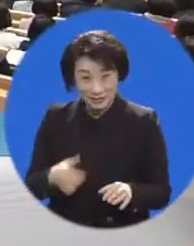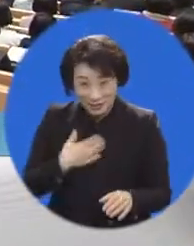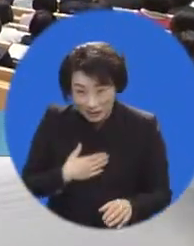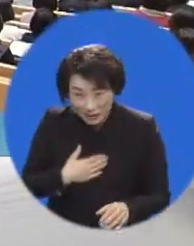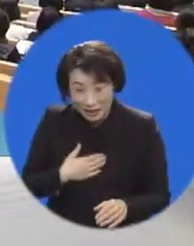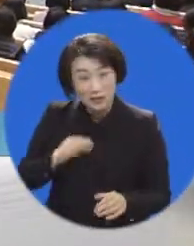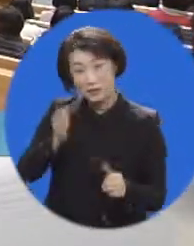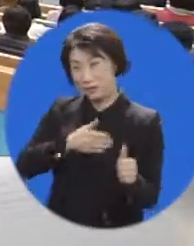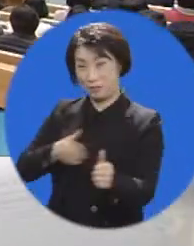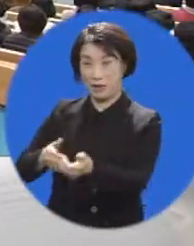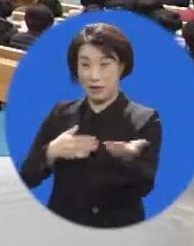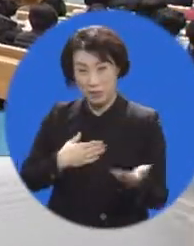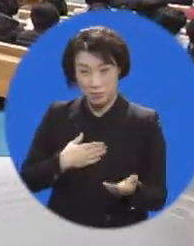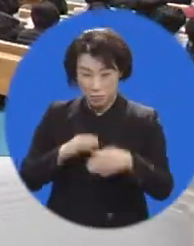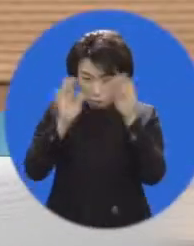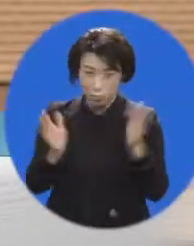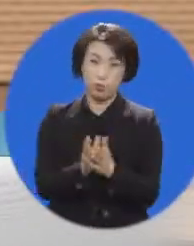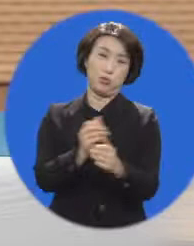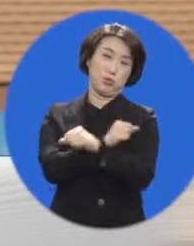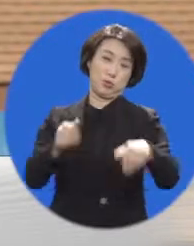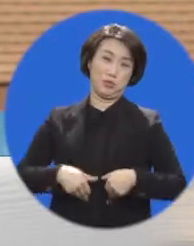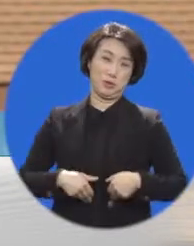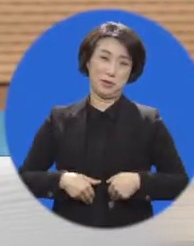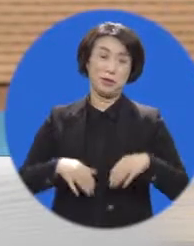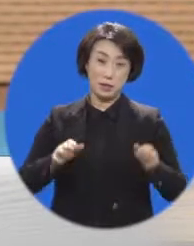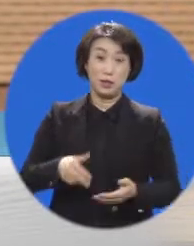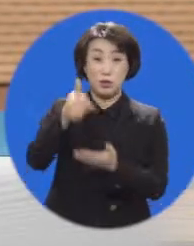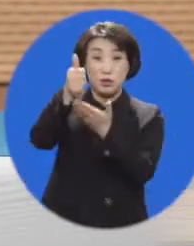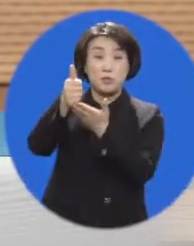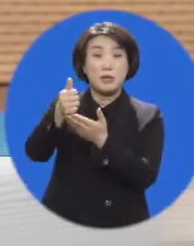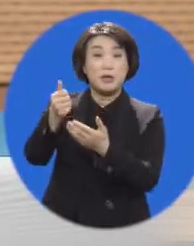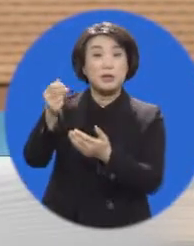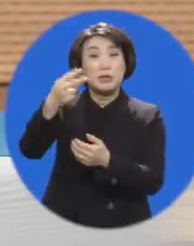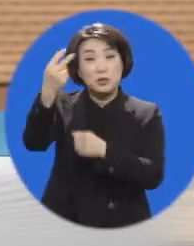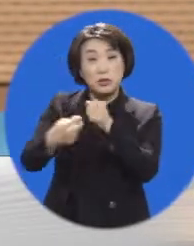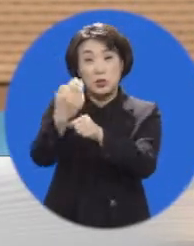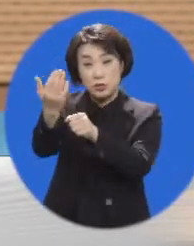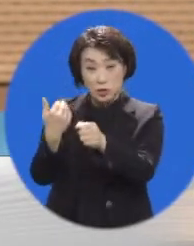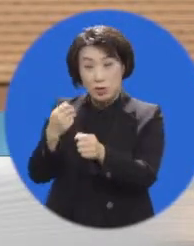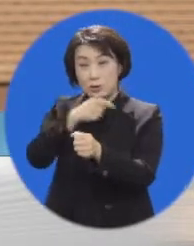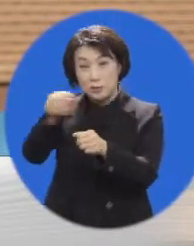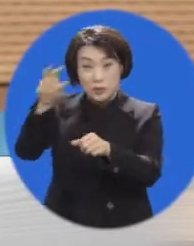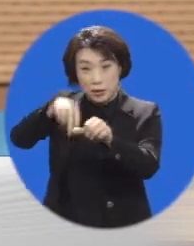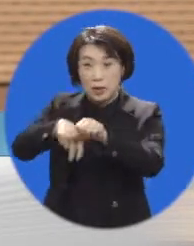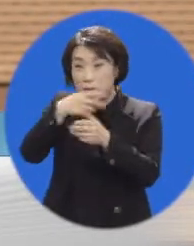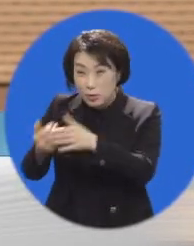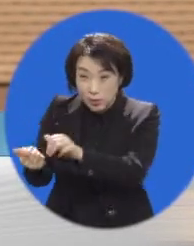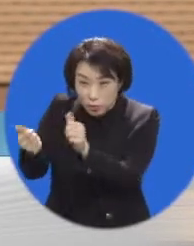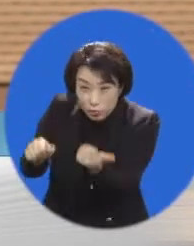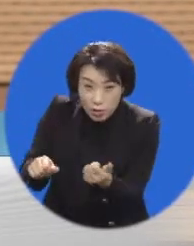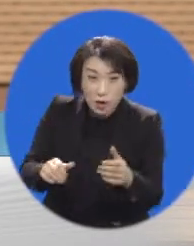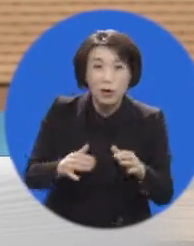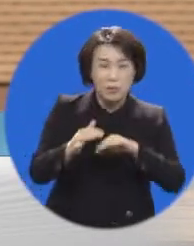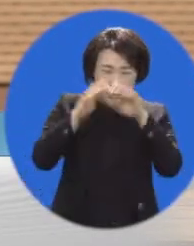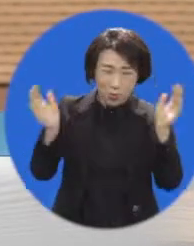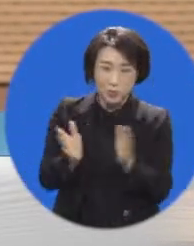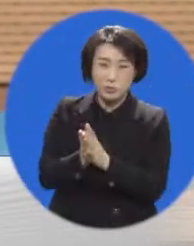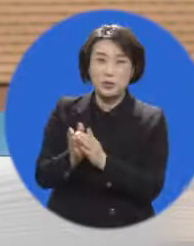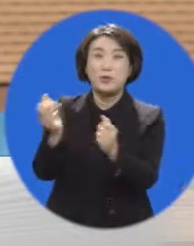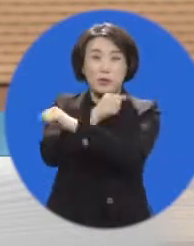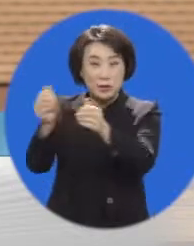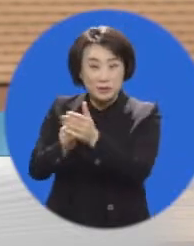축원합니다. 미리 용서한 사람. 우리 주님이 2000년 전에 흘린 피가 미리 용서했기 때문에 지금도 잘못했다고